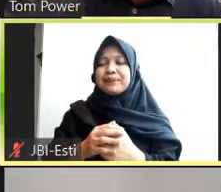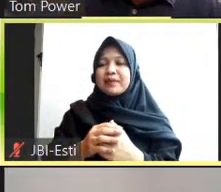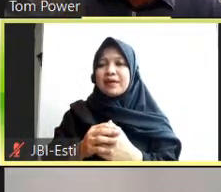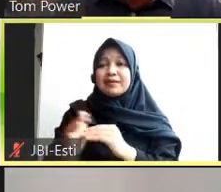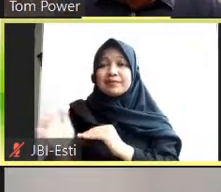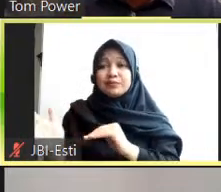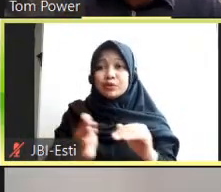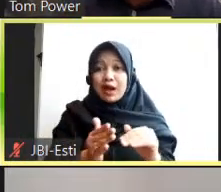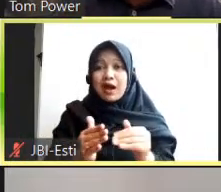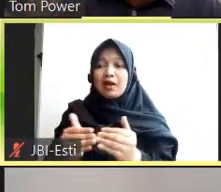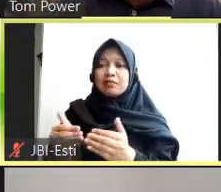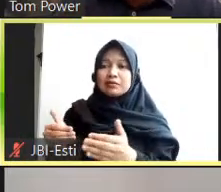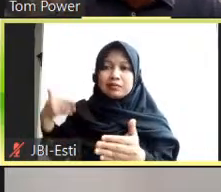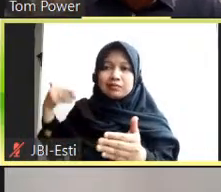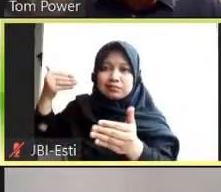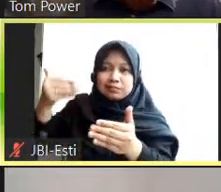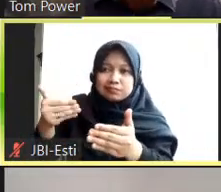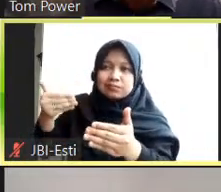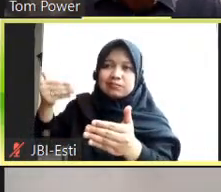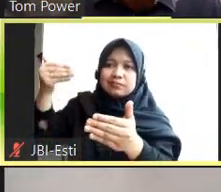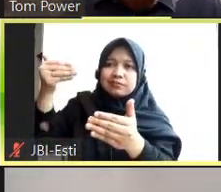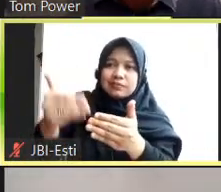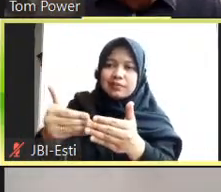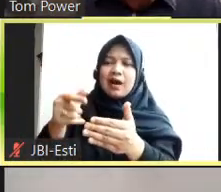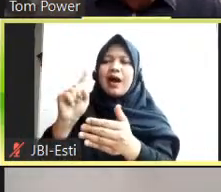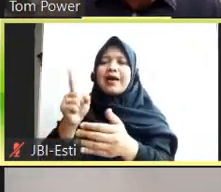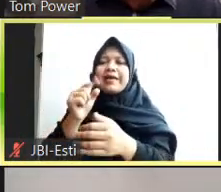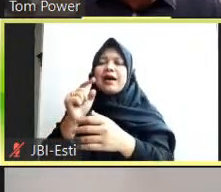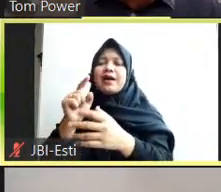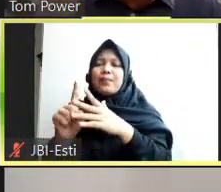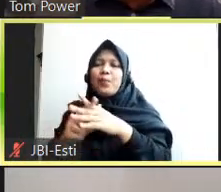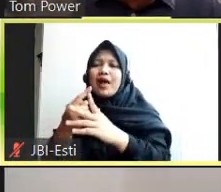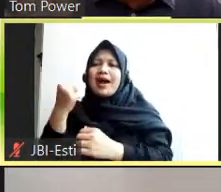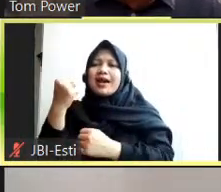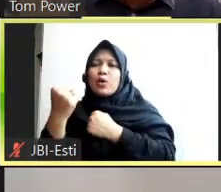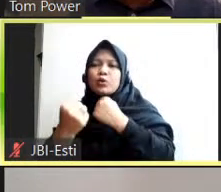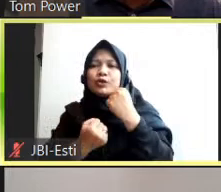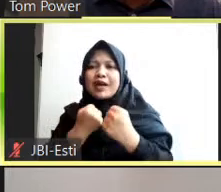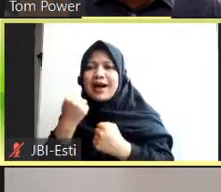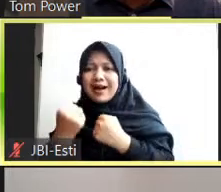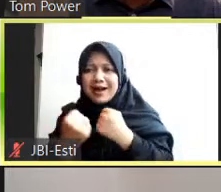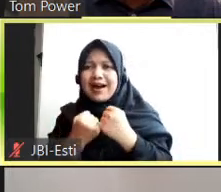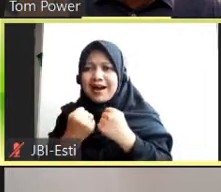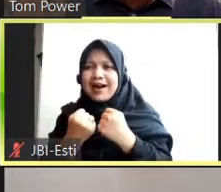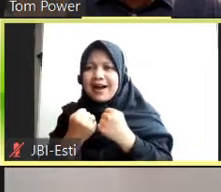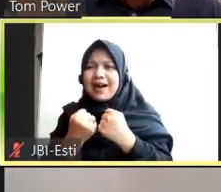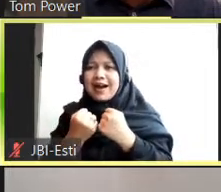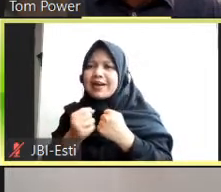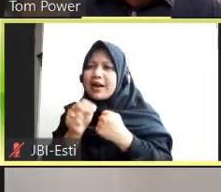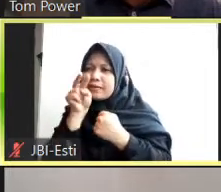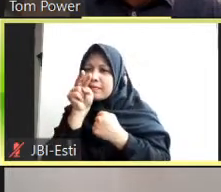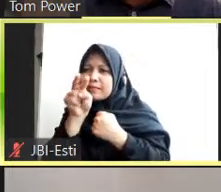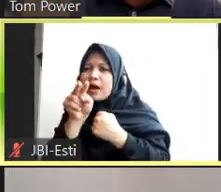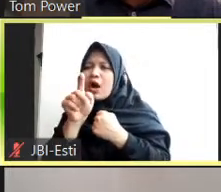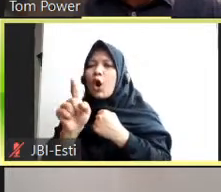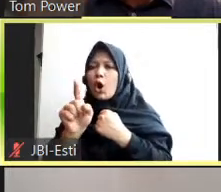yang semakin sistematis untuk memastikan bahwa demonstrasi besar-besaran seperti itu